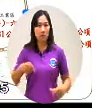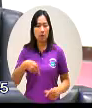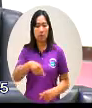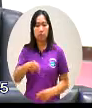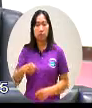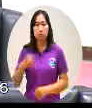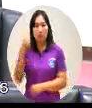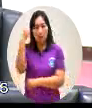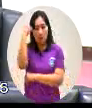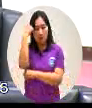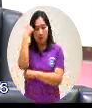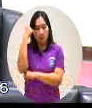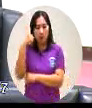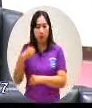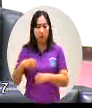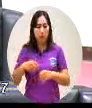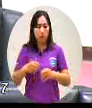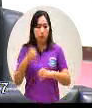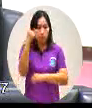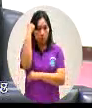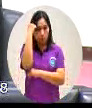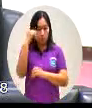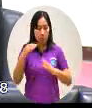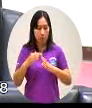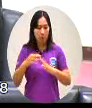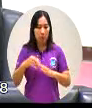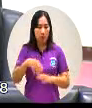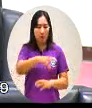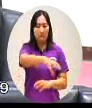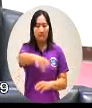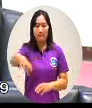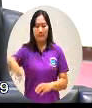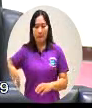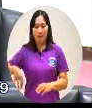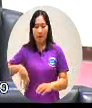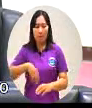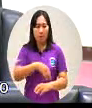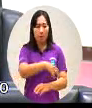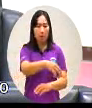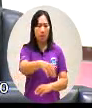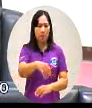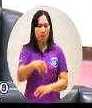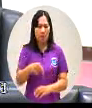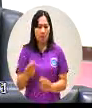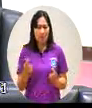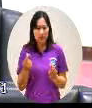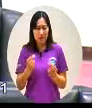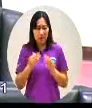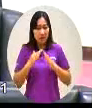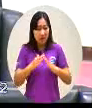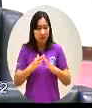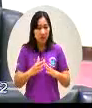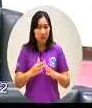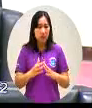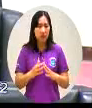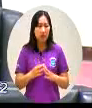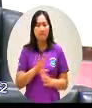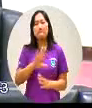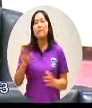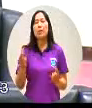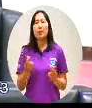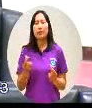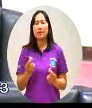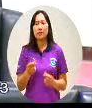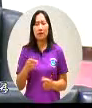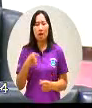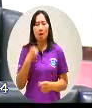4颗连灯拢甲阮包起来，这哪有算一个乡镇呢？这哪有算一个城市呢？这若要起厝，伊讲啊，这工业区呢，我嘛无